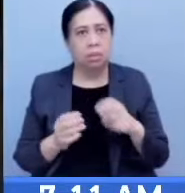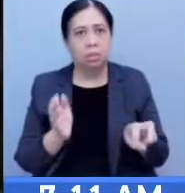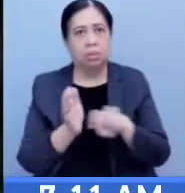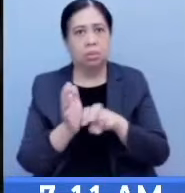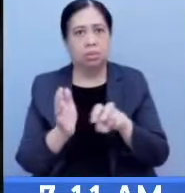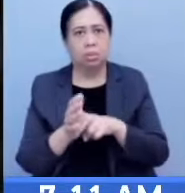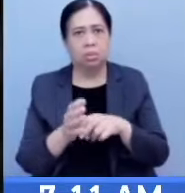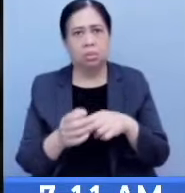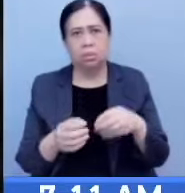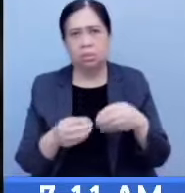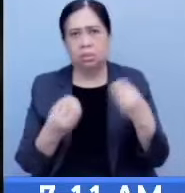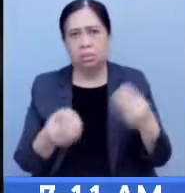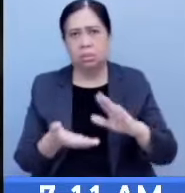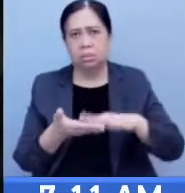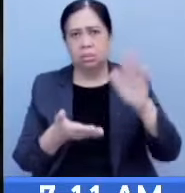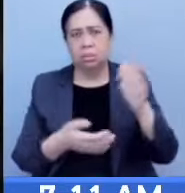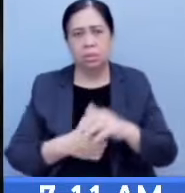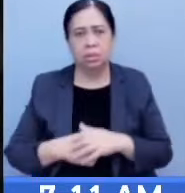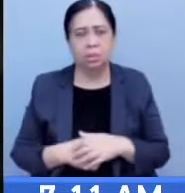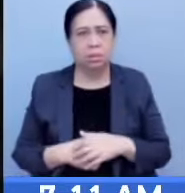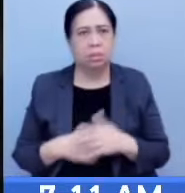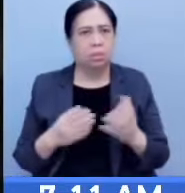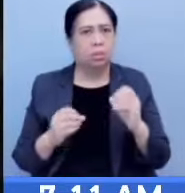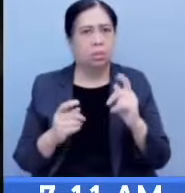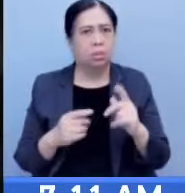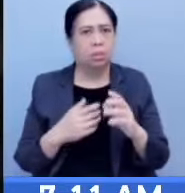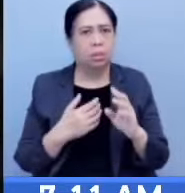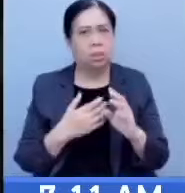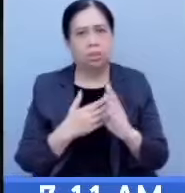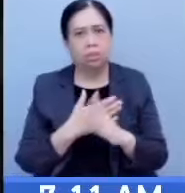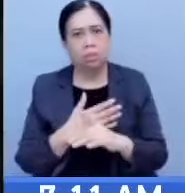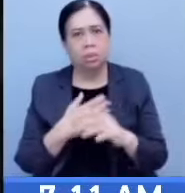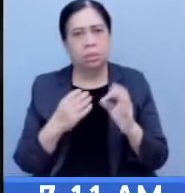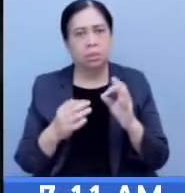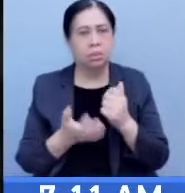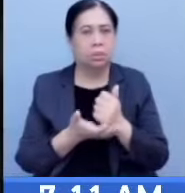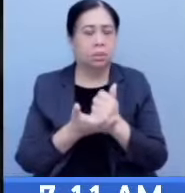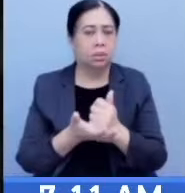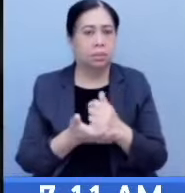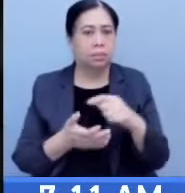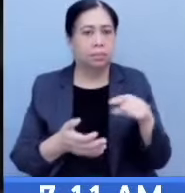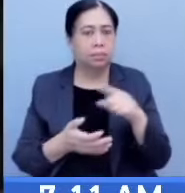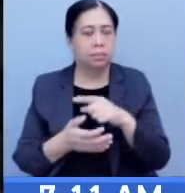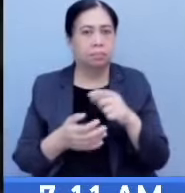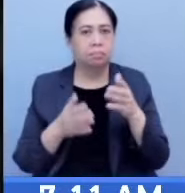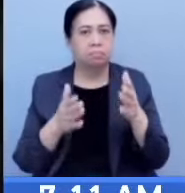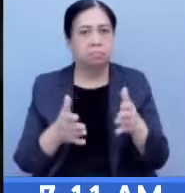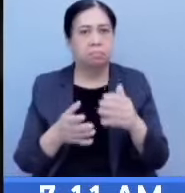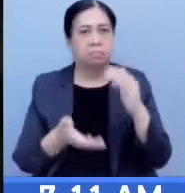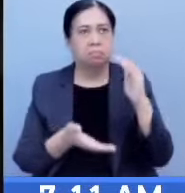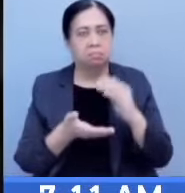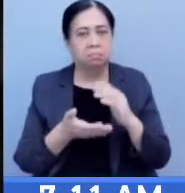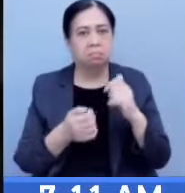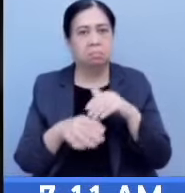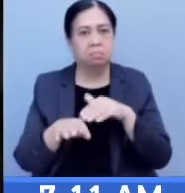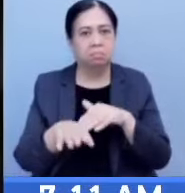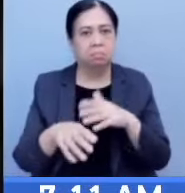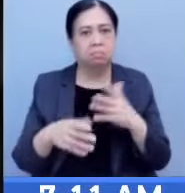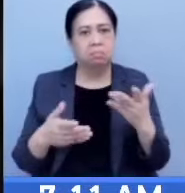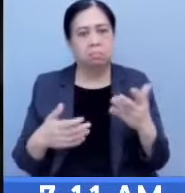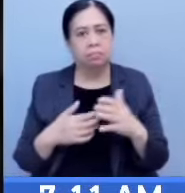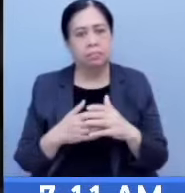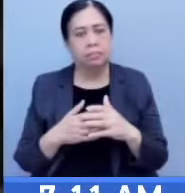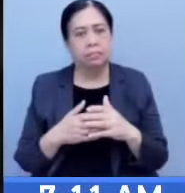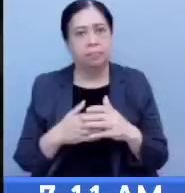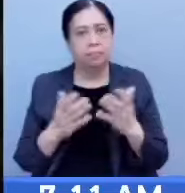gastos. Okay lang siguro na ibalik para naman po makatulong tayo sa kalsada. Kumbaga, hindi naman po sobrang